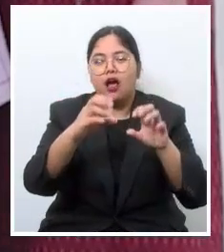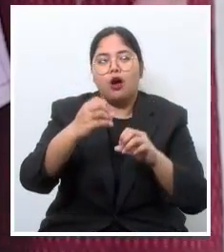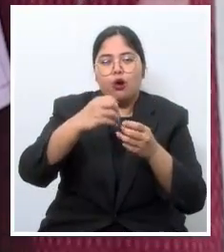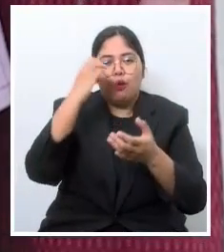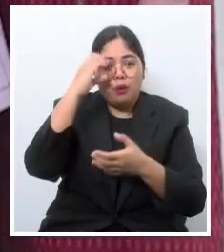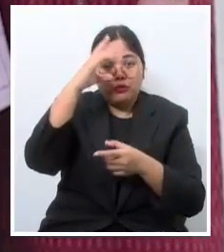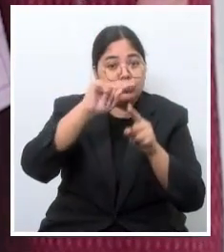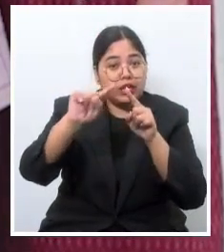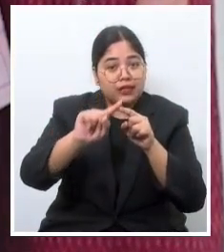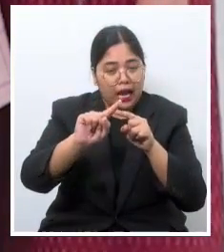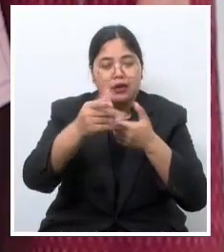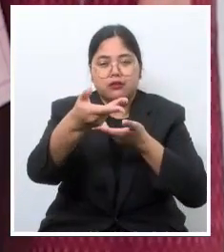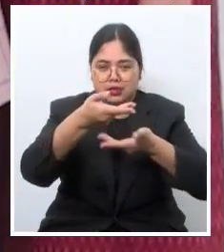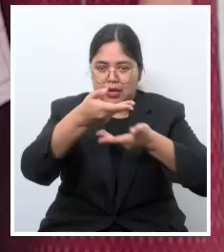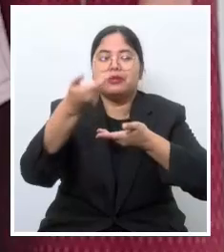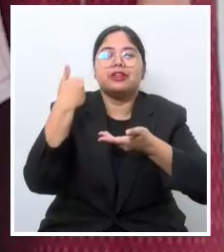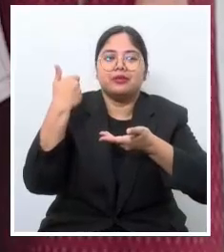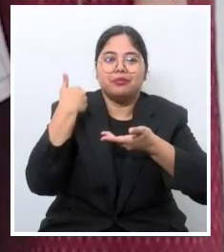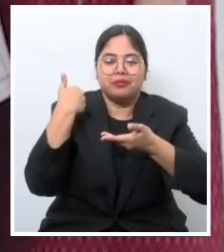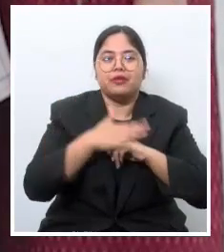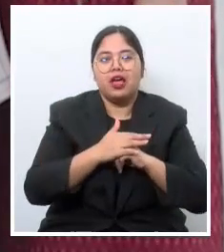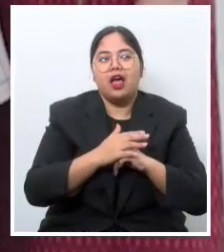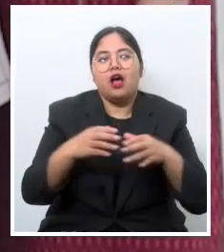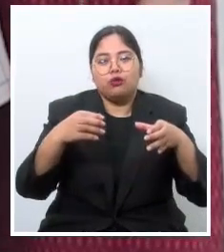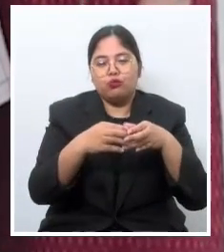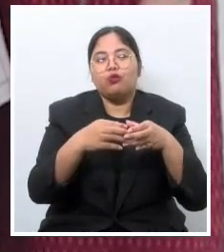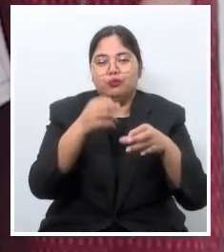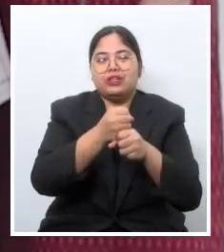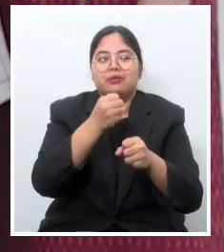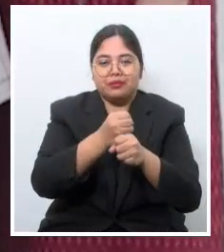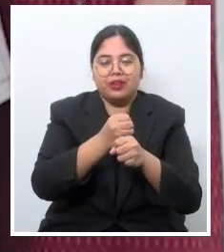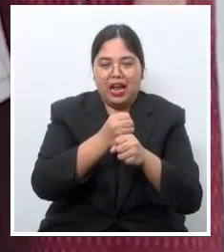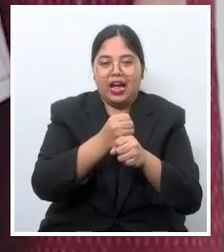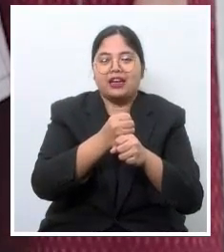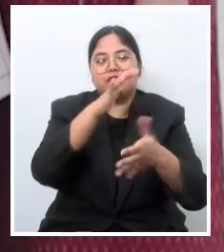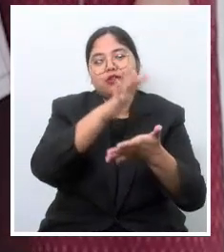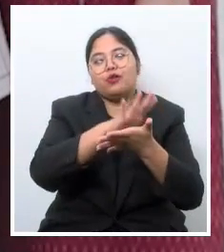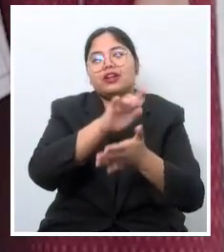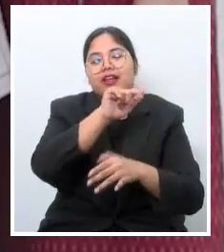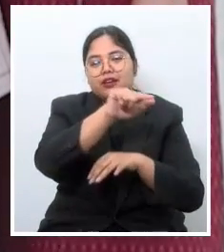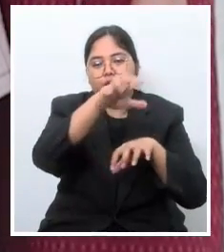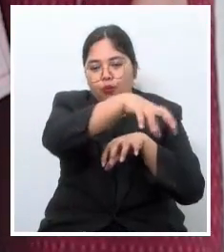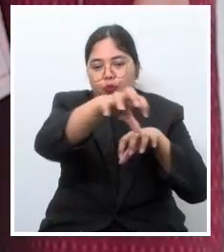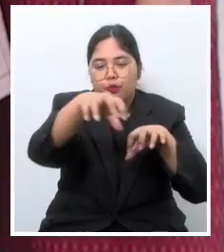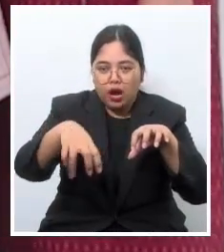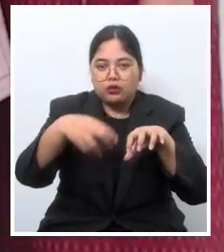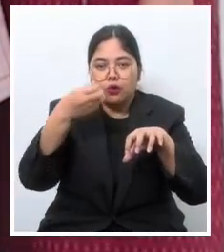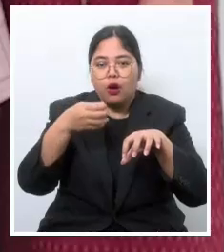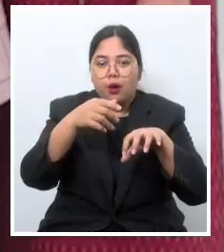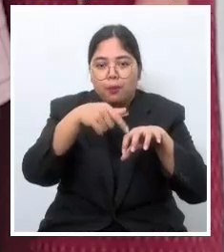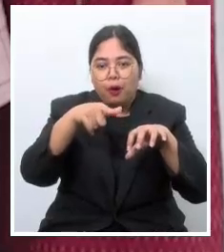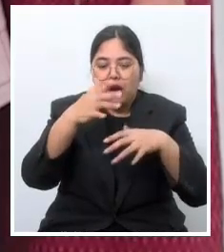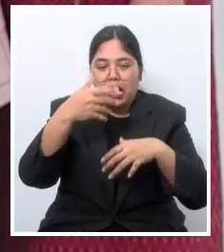ท้ายที่สุดท่านผู้บริหารโรงเรียนไทยรัฐวิทยาจะต้องกลับไปที่สถานศึกษาในการไปบริหารจัดการ